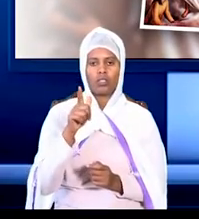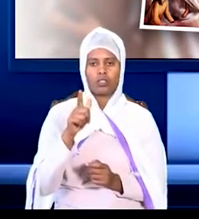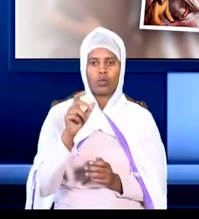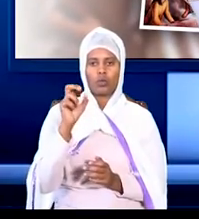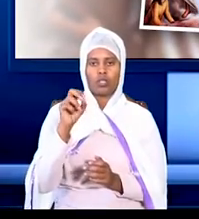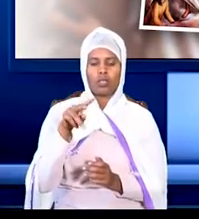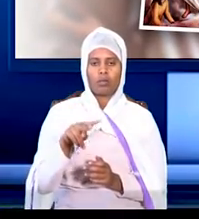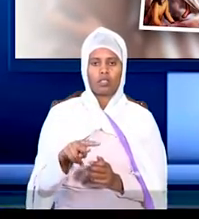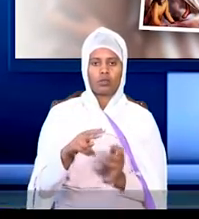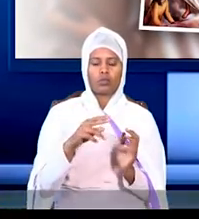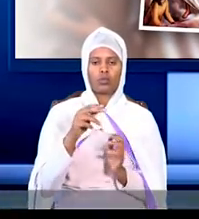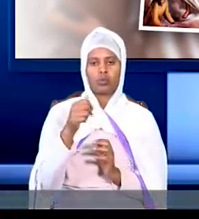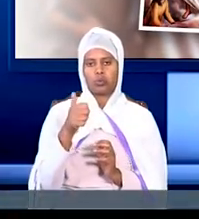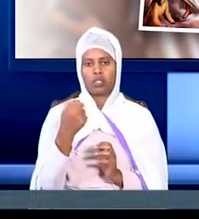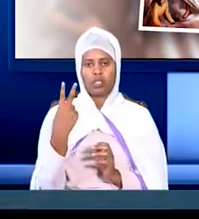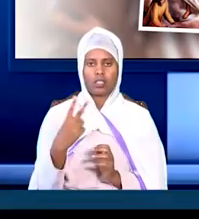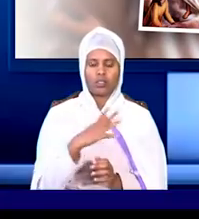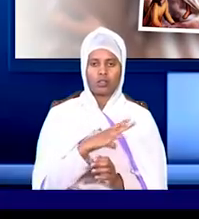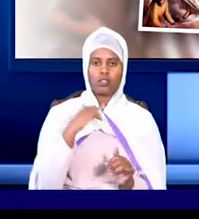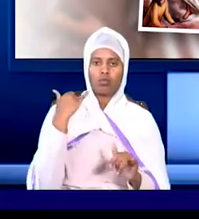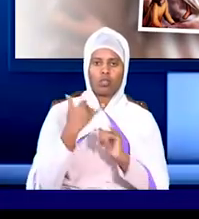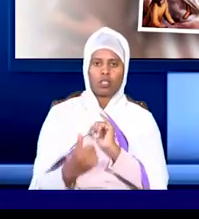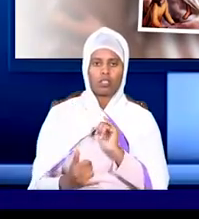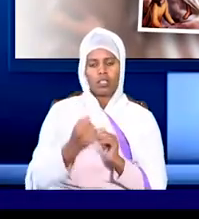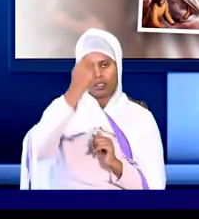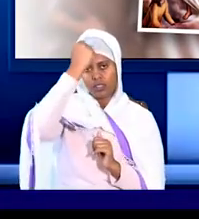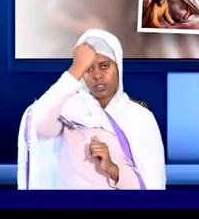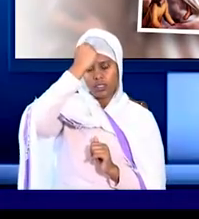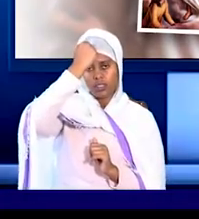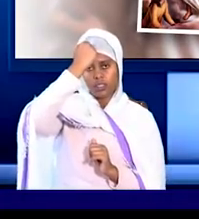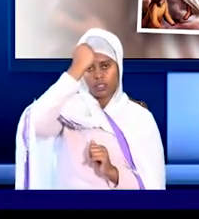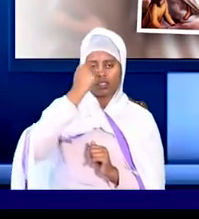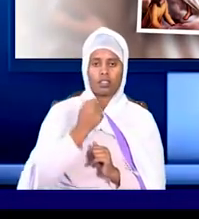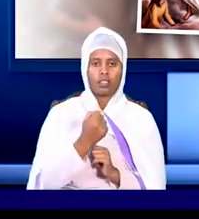ኣብ 27 ወንጀላዊ ማቴዎስ ካብ 62 ዘሎ ስጋብ ፍፃሜ